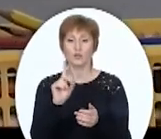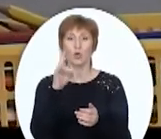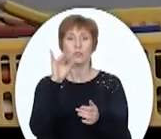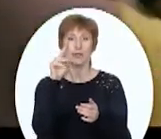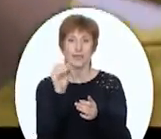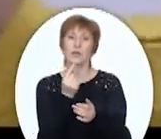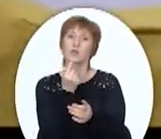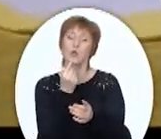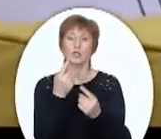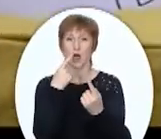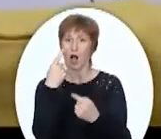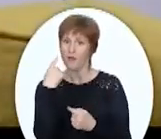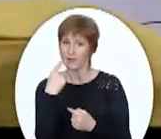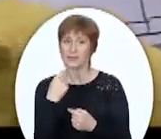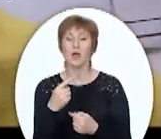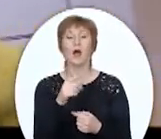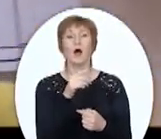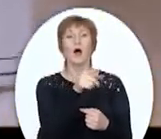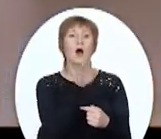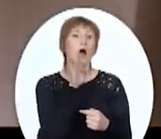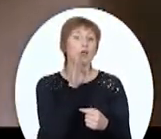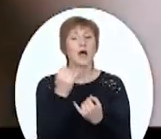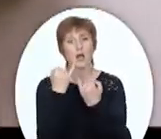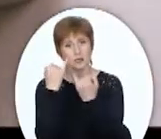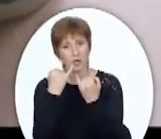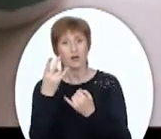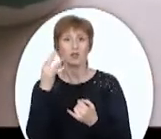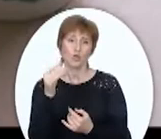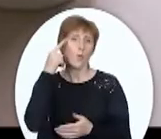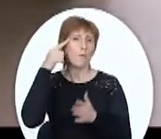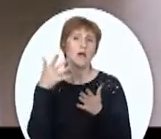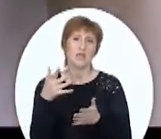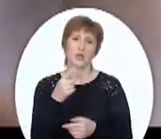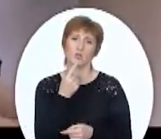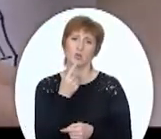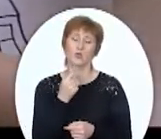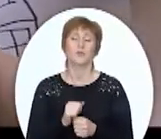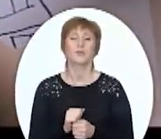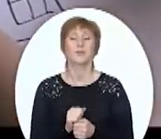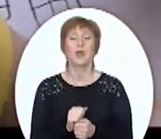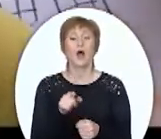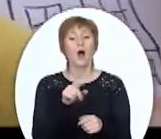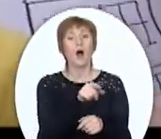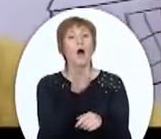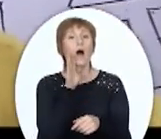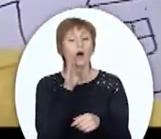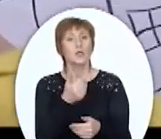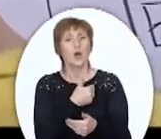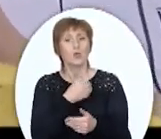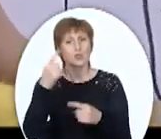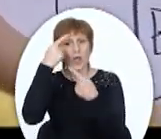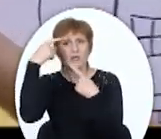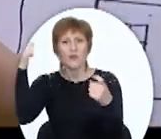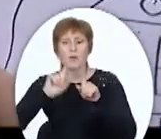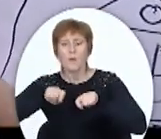Нике сложно говорить, она разговаривает, но как бы понять ее сложно. И она пытается какую-то информацию